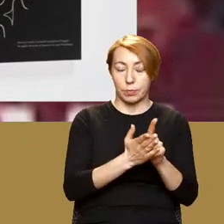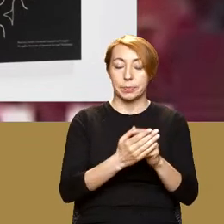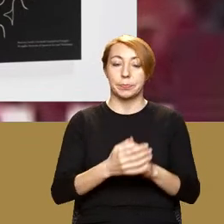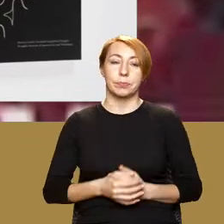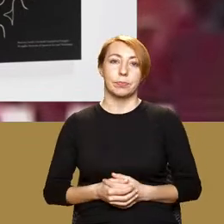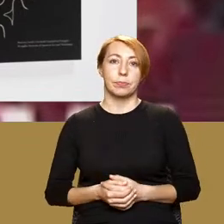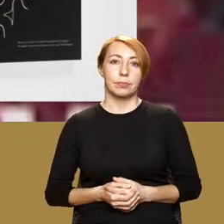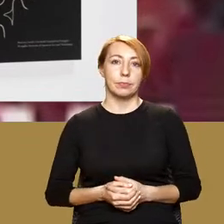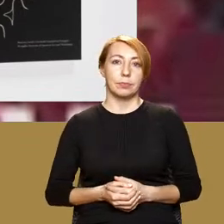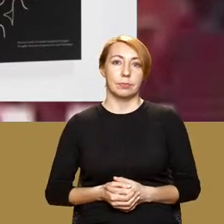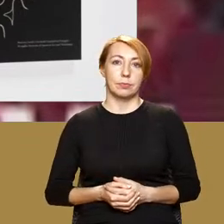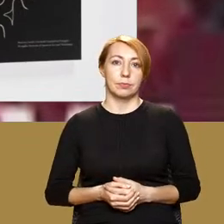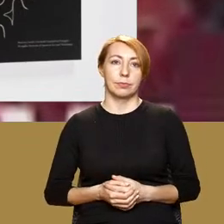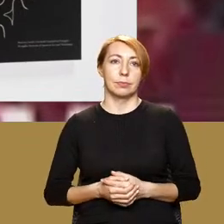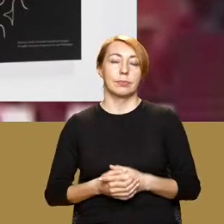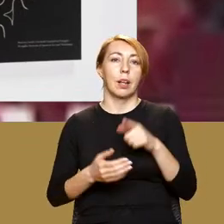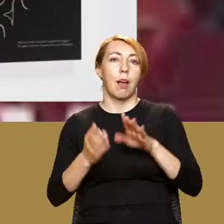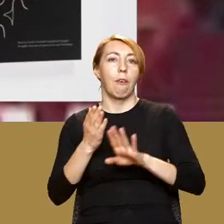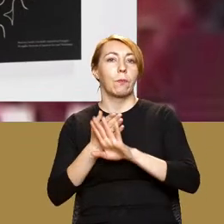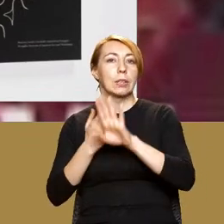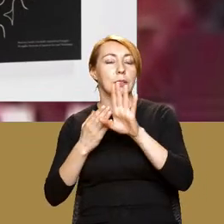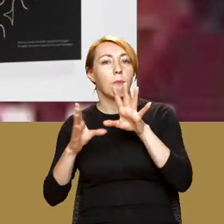Wystawie towarzyszyła